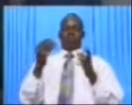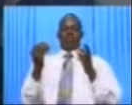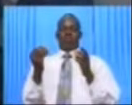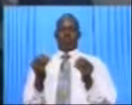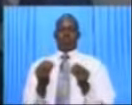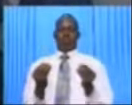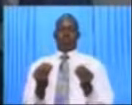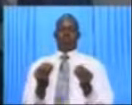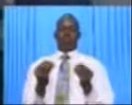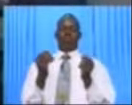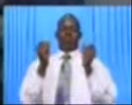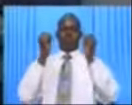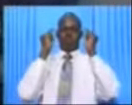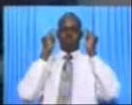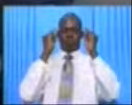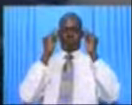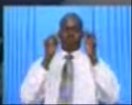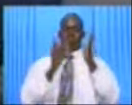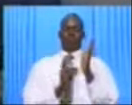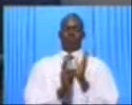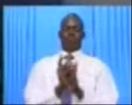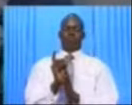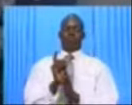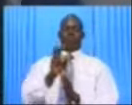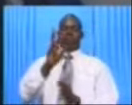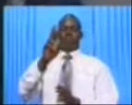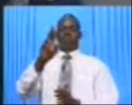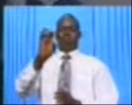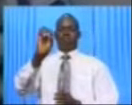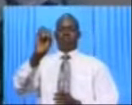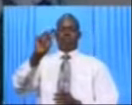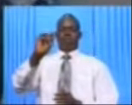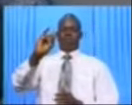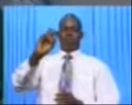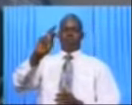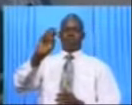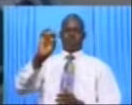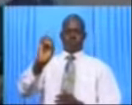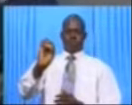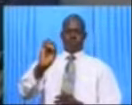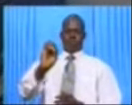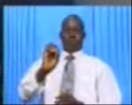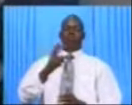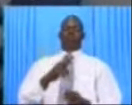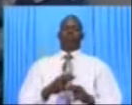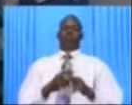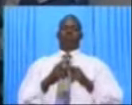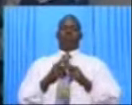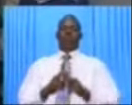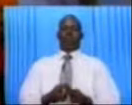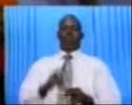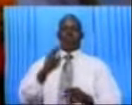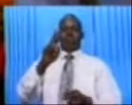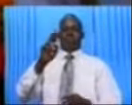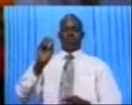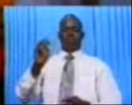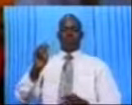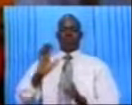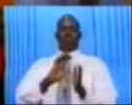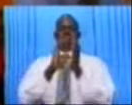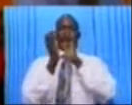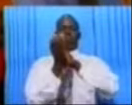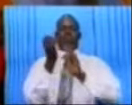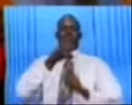l'image va se développer, qu'on appelle la rétine, et c'est ce qu'on va appeler le rétinoblastome. Face à